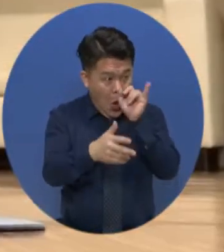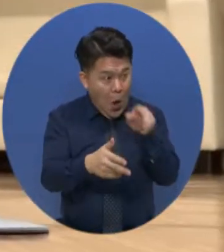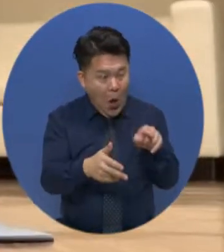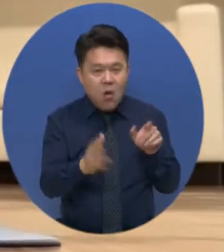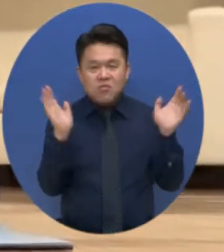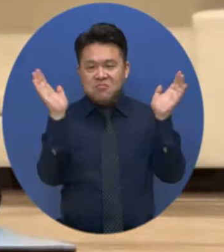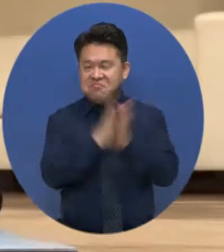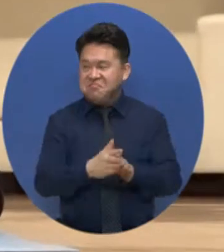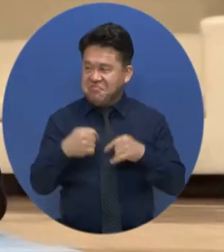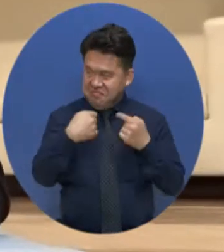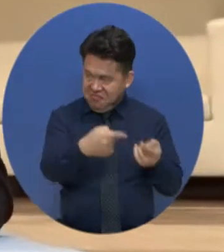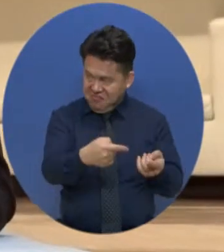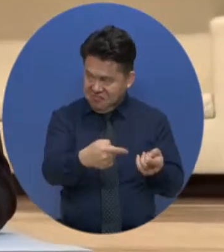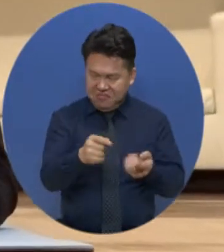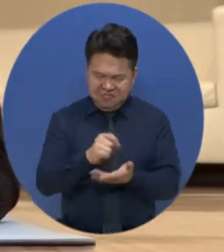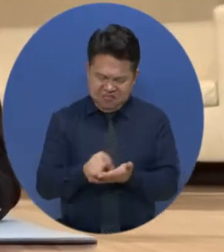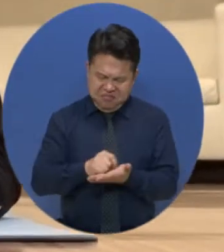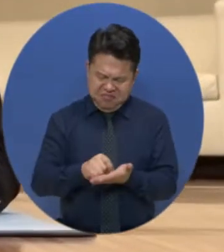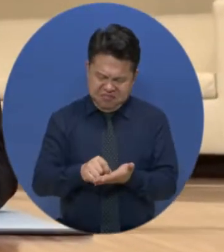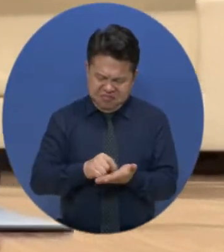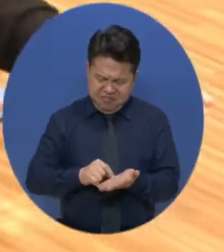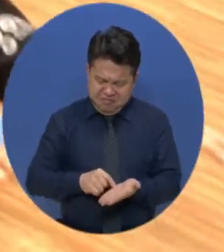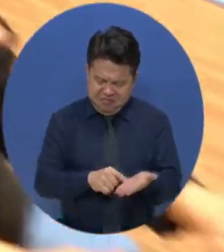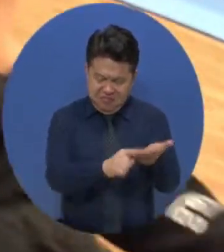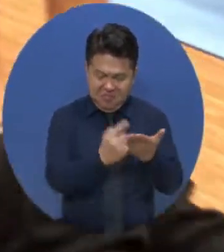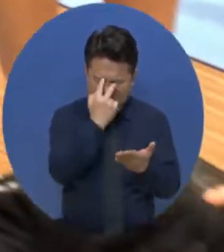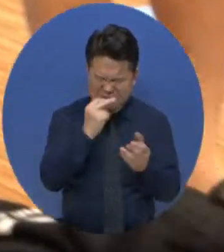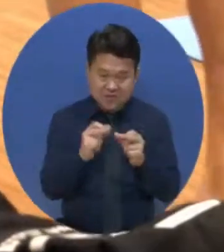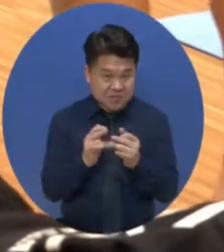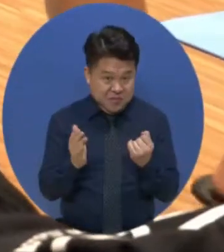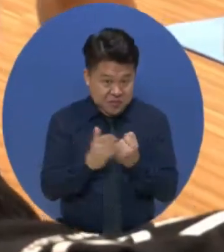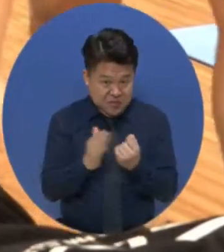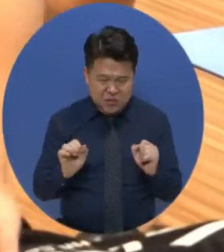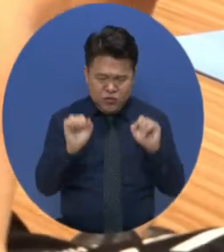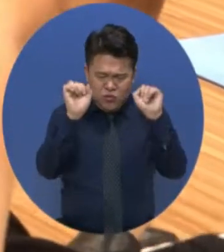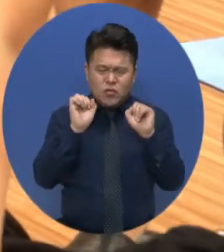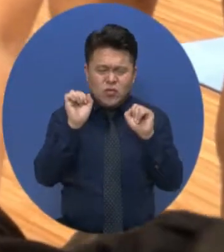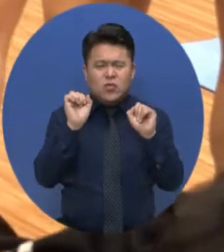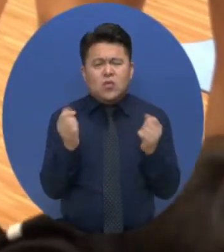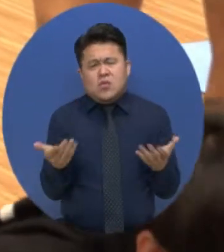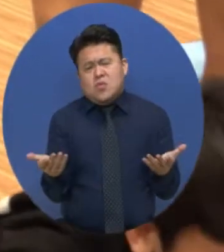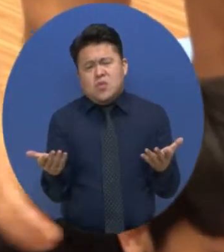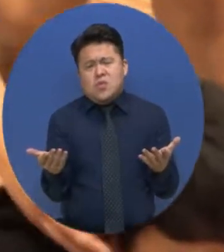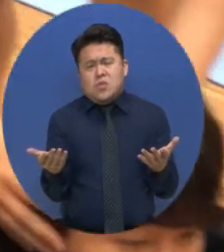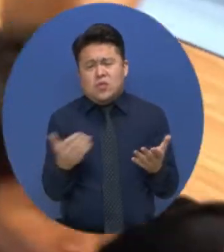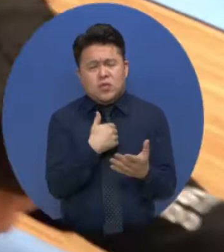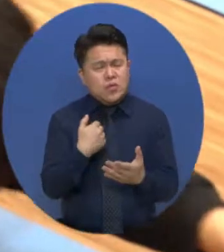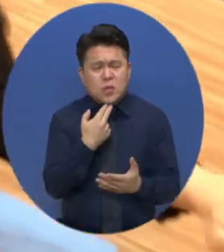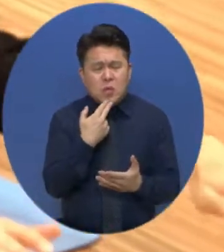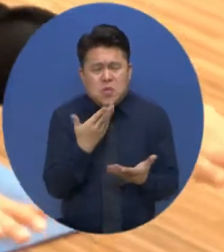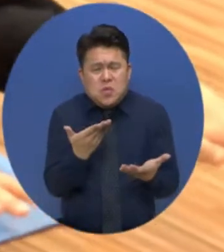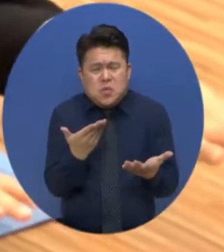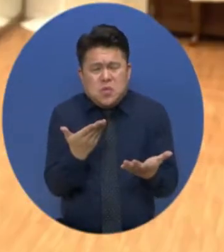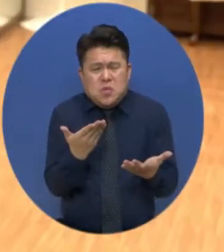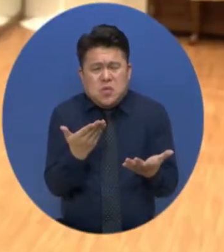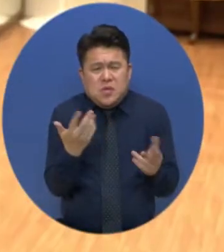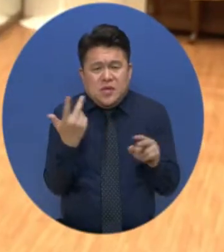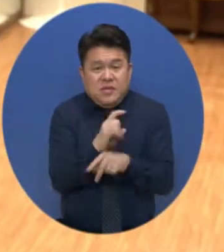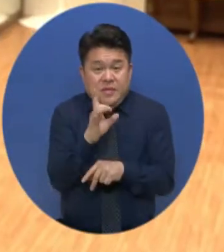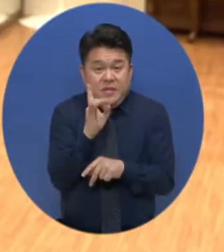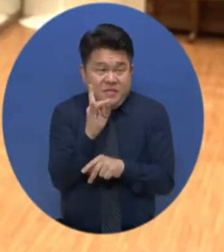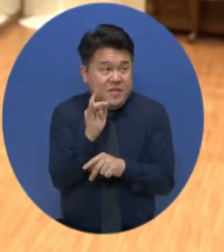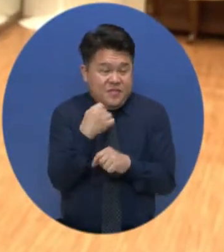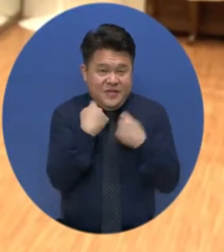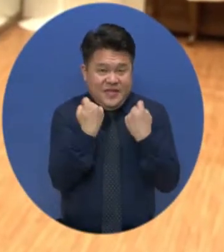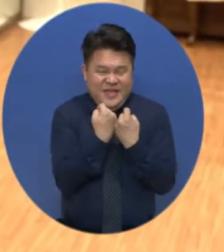있다고 해가지고 사연을 썼어요. 시각장애인이라서 저희가 운동할 수 있는 공간이 충분치 않다. 그래서 일주일에 한